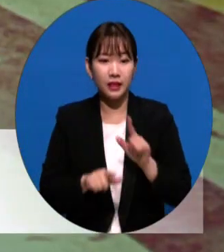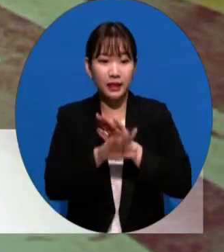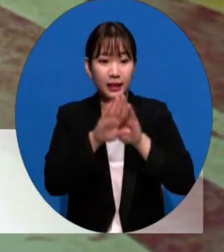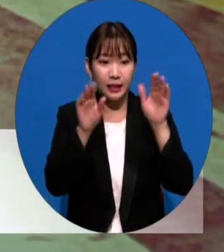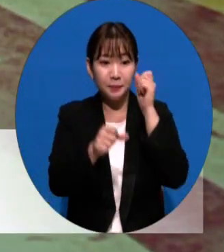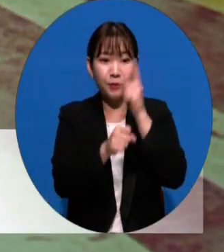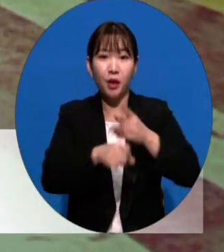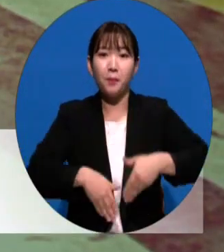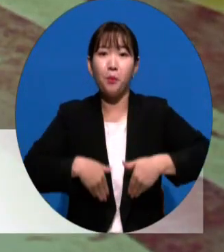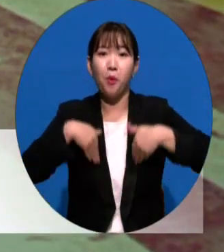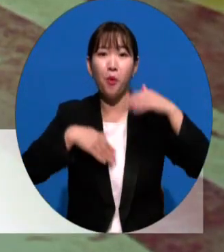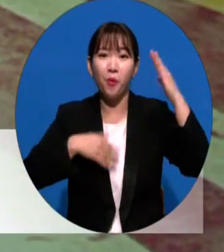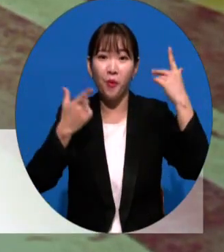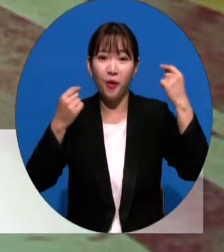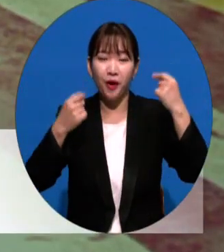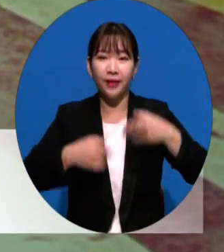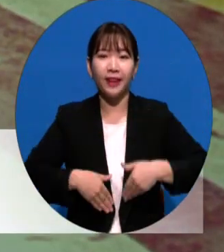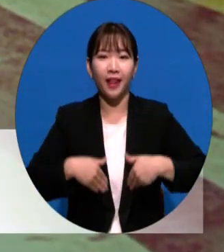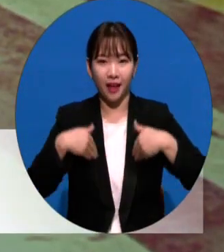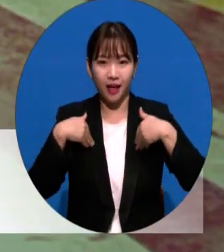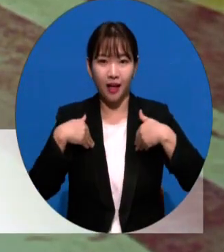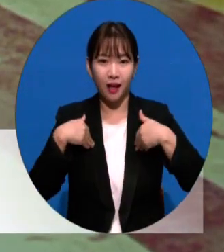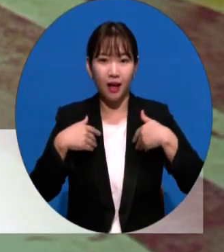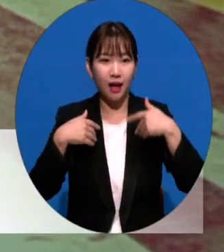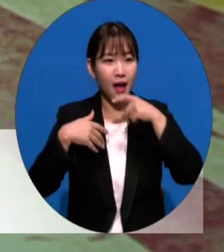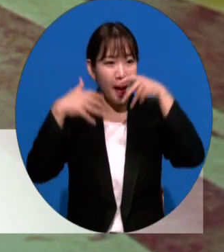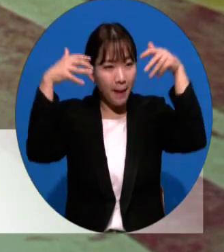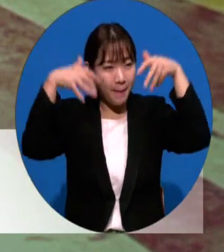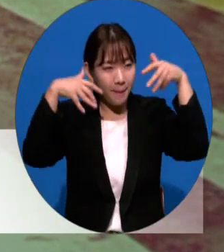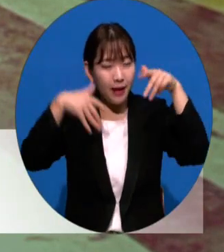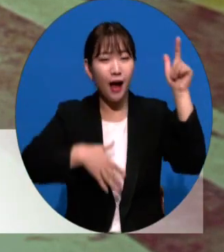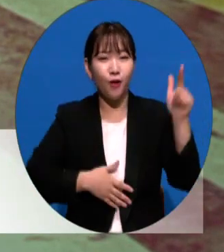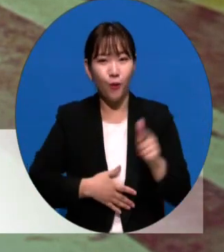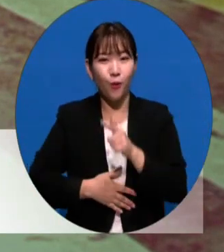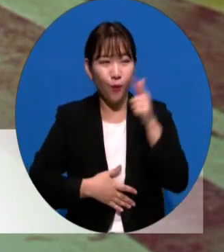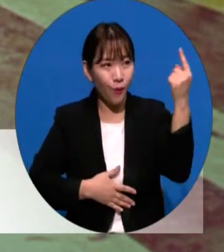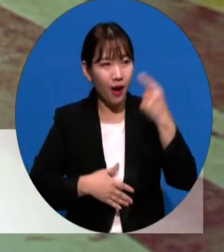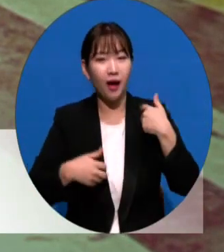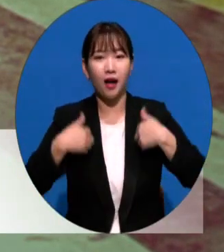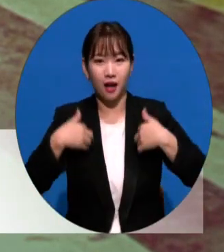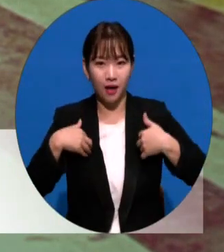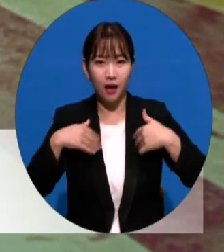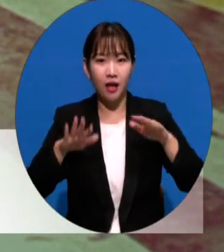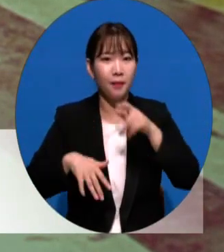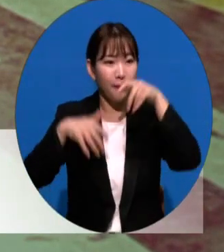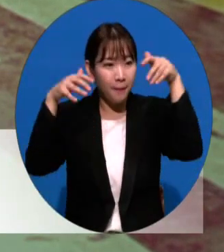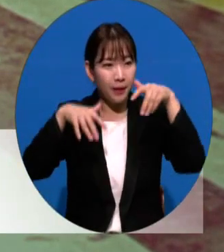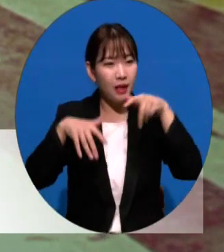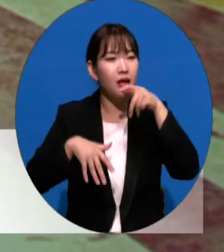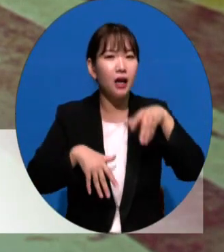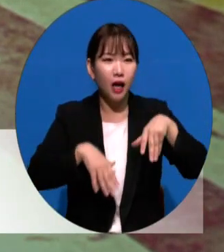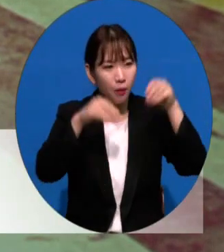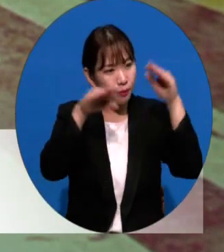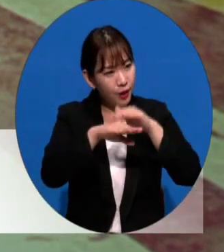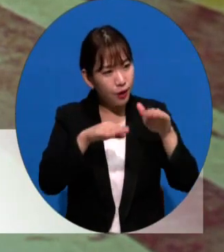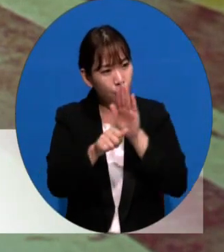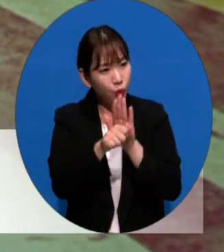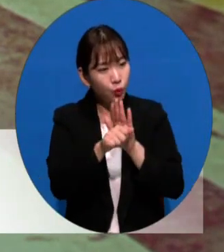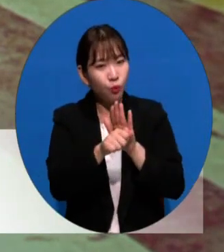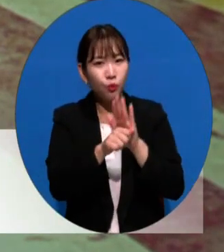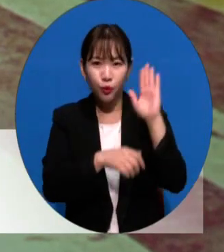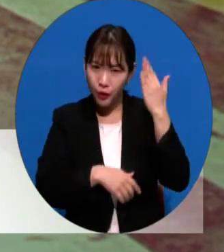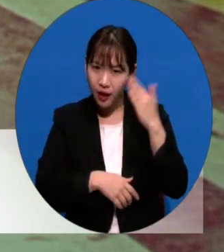날씨는 벌써 봄을 맞이한 듯 포근합니다. 반가운 비도 종일 내렸는데요. 이번 비가 가뭄 해갈에는 얼마나 도움이